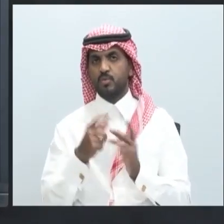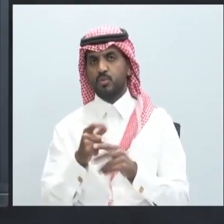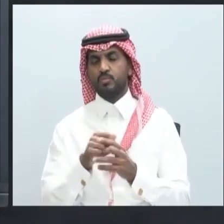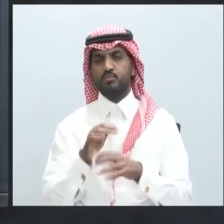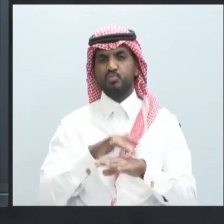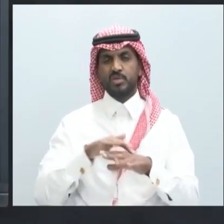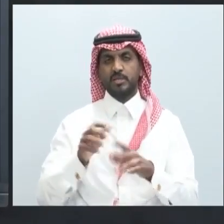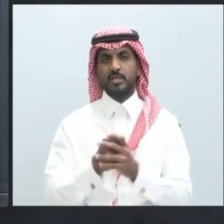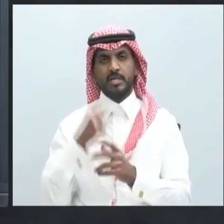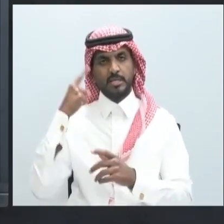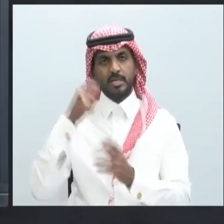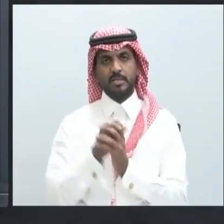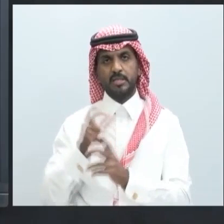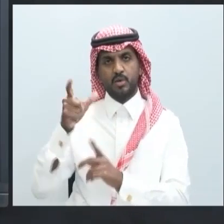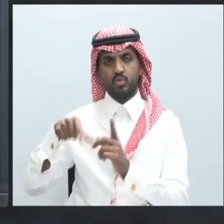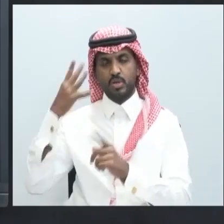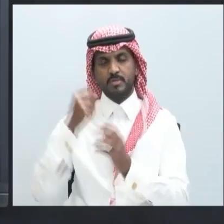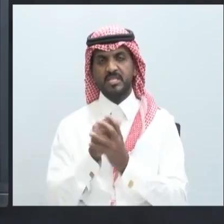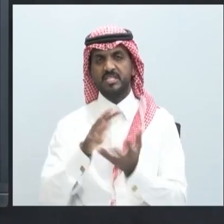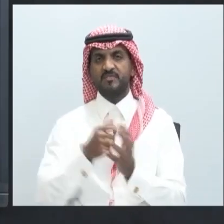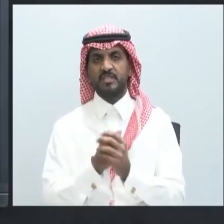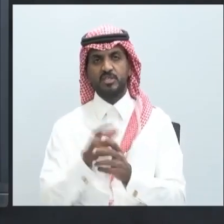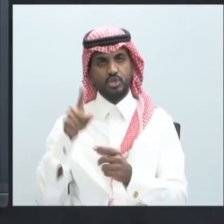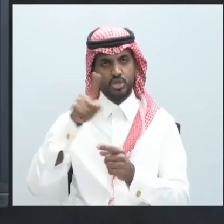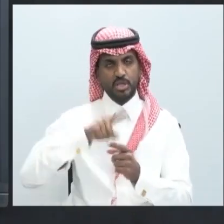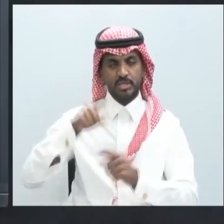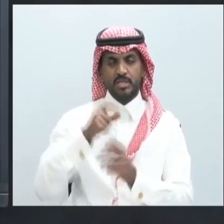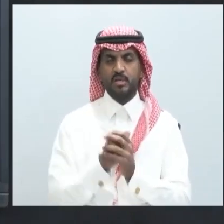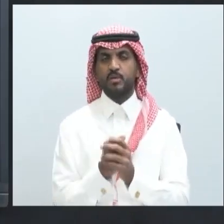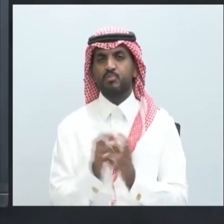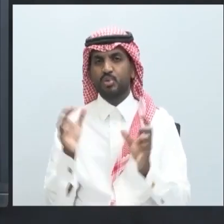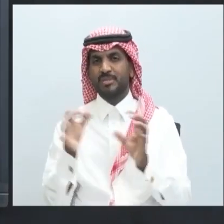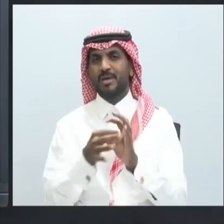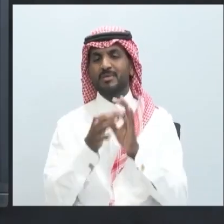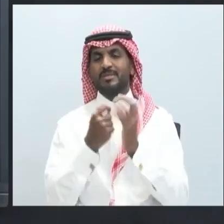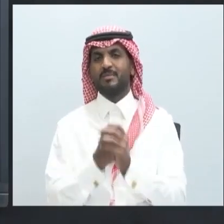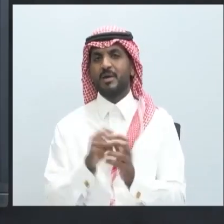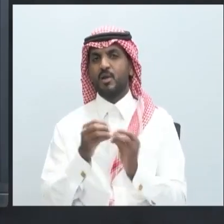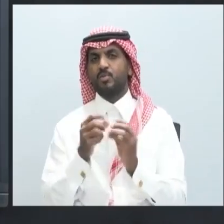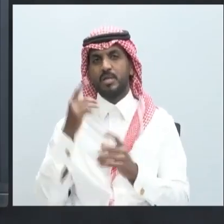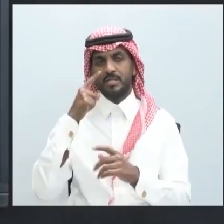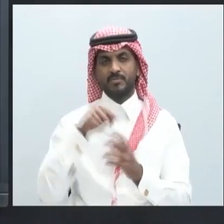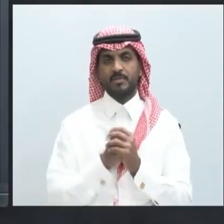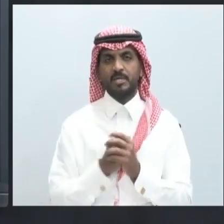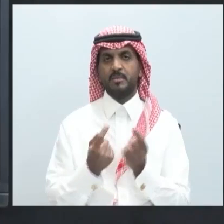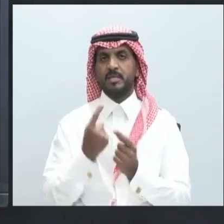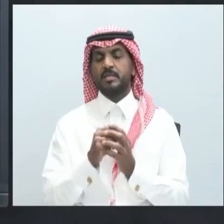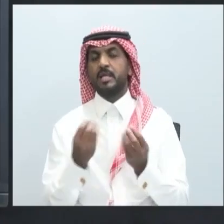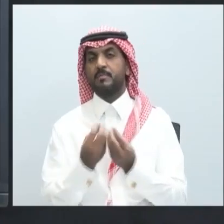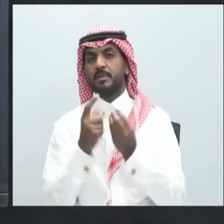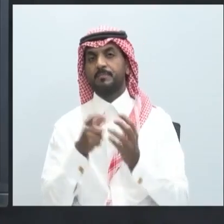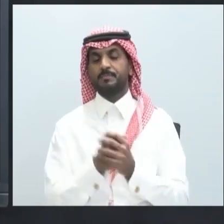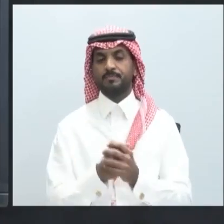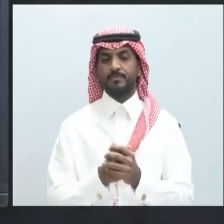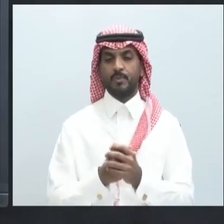مجعده كان يعتقد العلماء ان صفه الشكل الدائري مرتبطه مع اللون الاصفر لا تظهر الا في النباتات التي تحمل اللون الاصفر